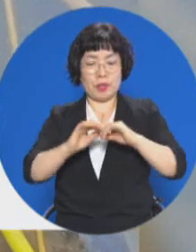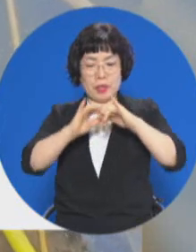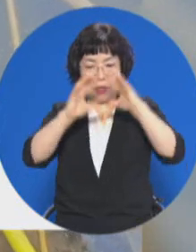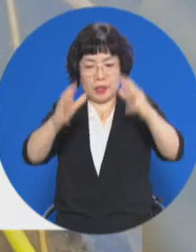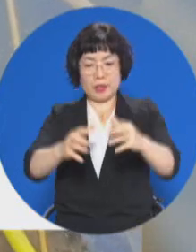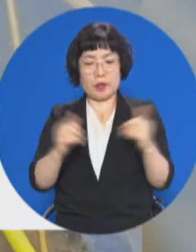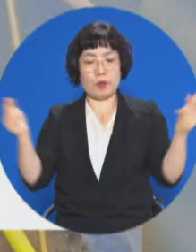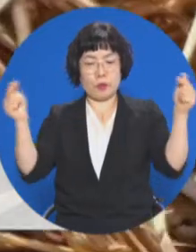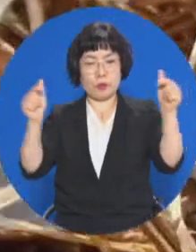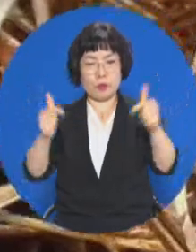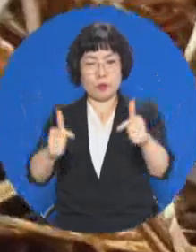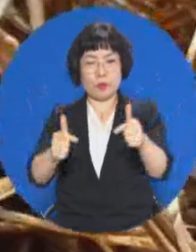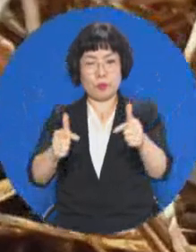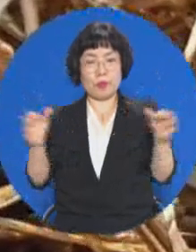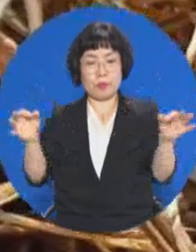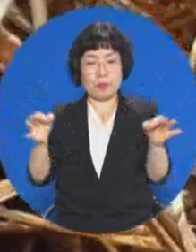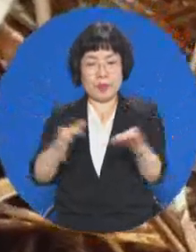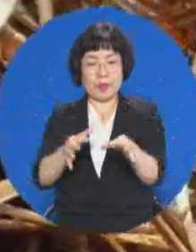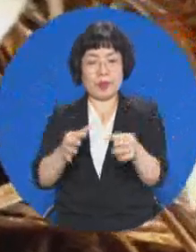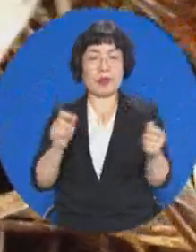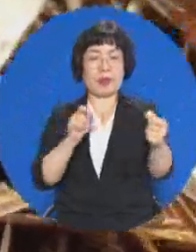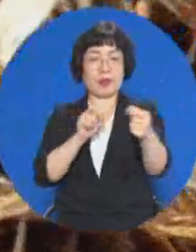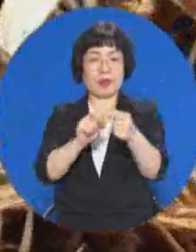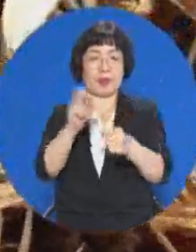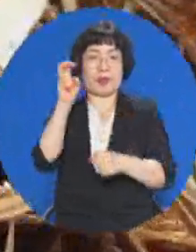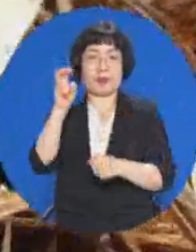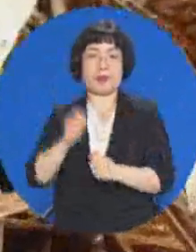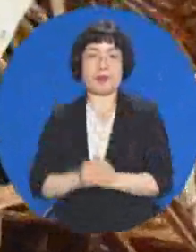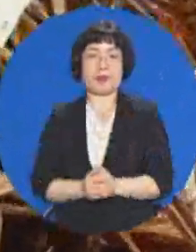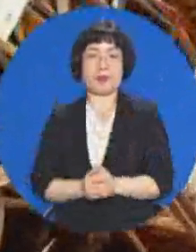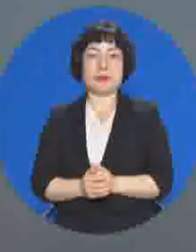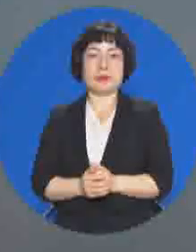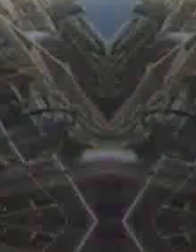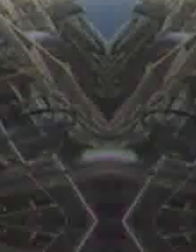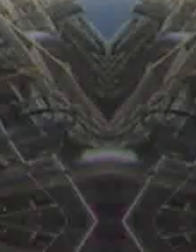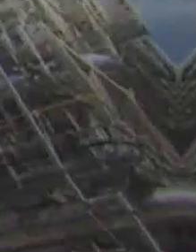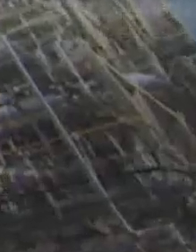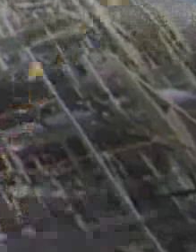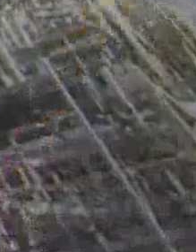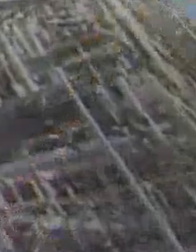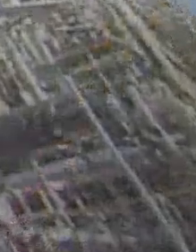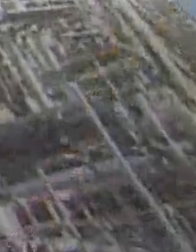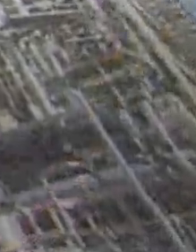감소하는 추세로 빠르게 멸종이 진행되고 있습니다.